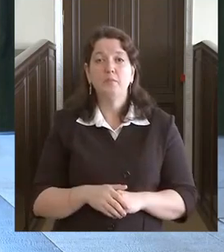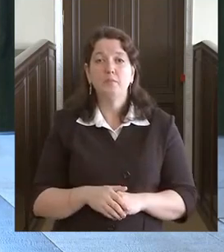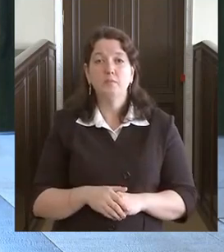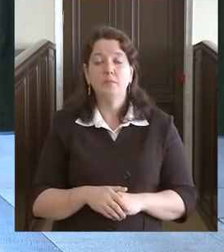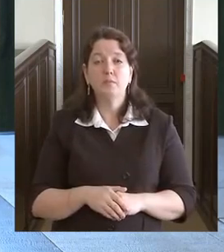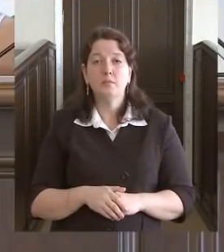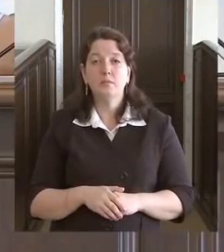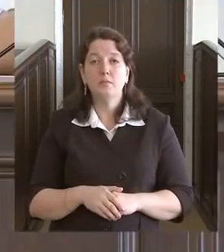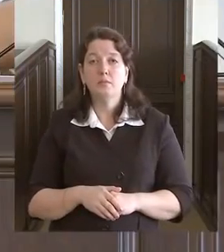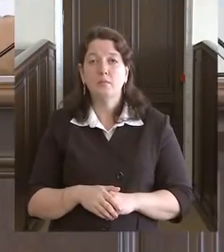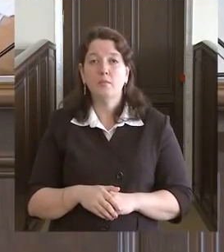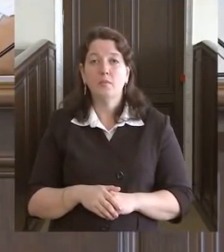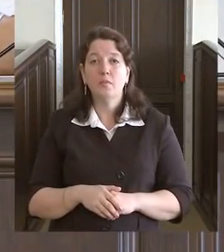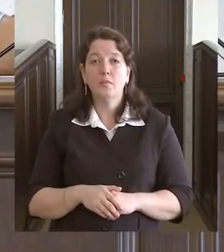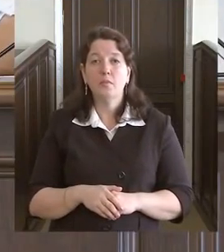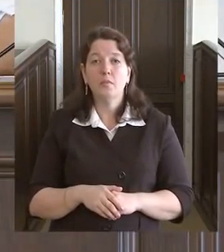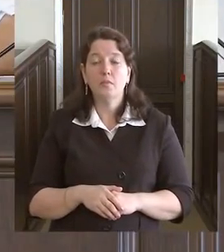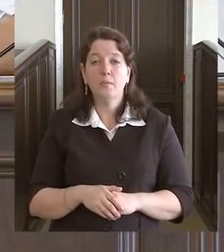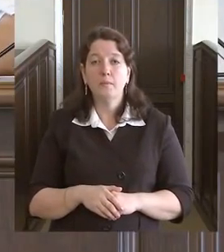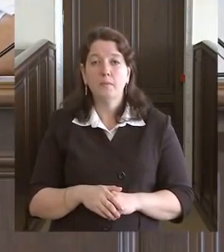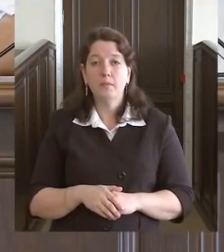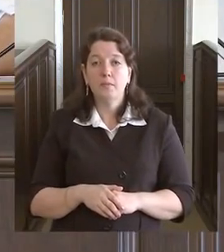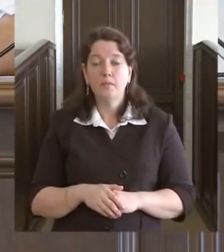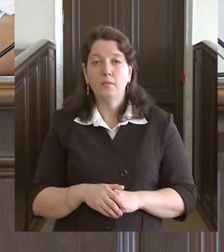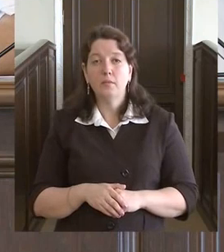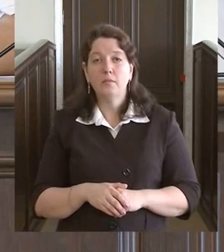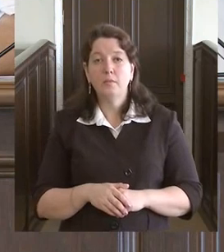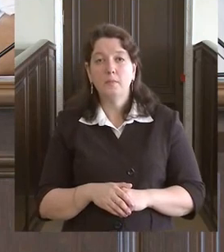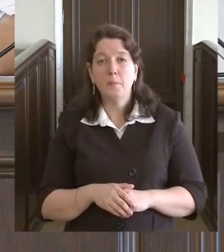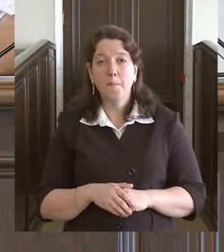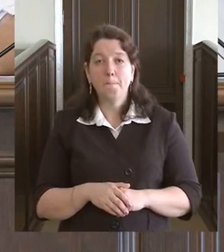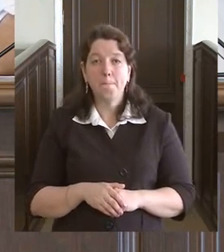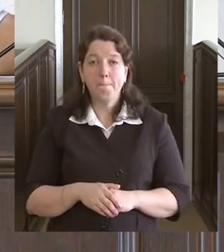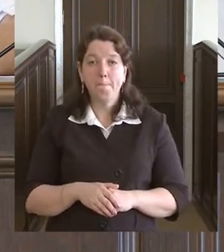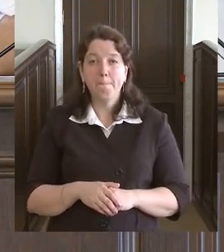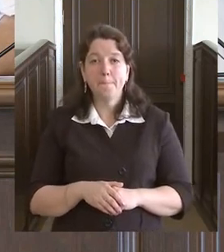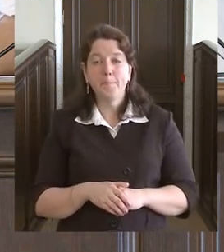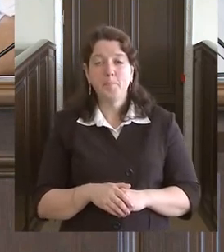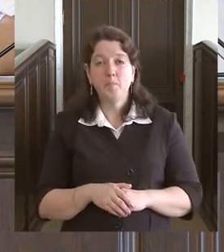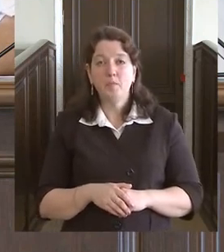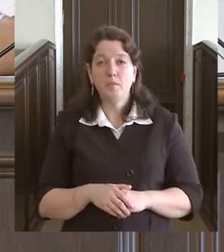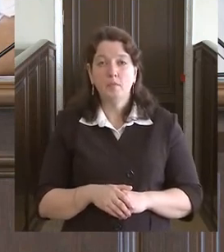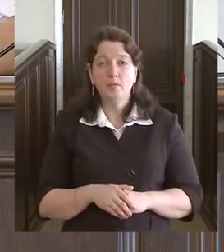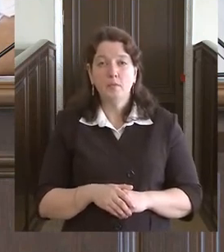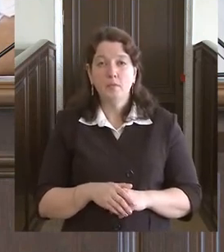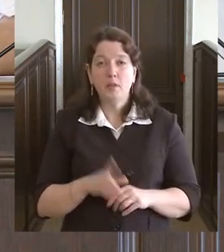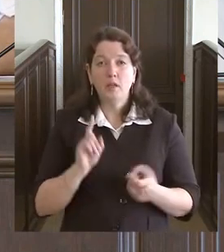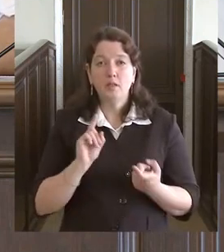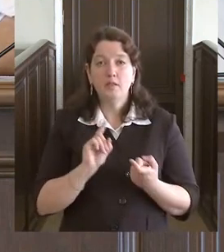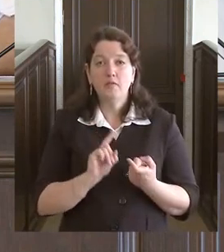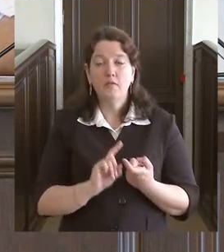и дальше вопрос понял да ну немножко вопрос просто сформулировал не совсем точным